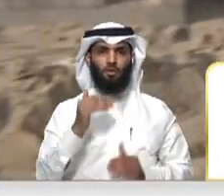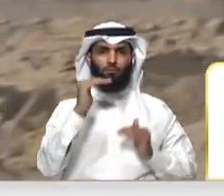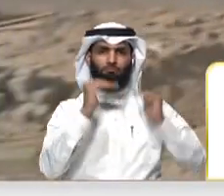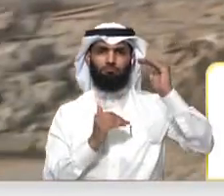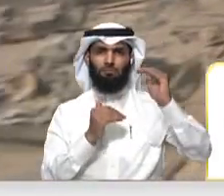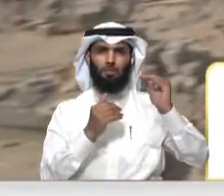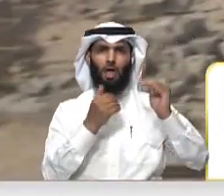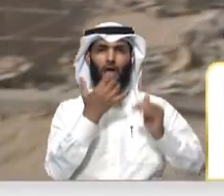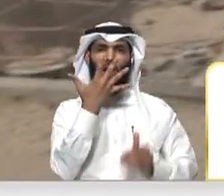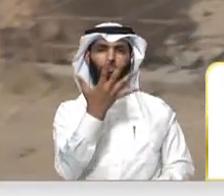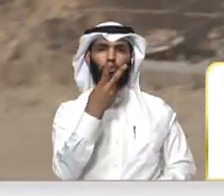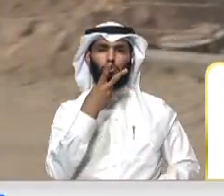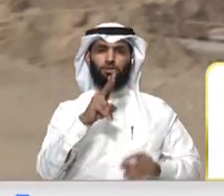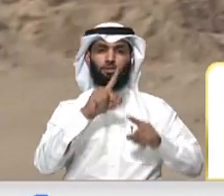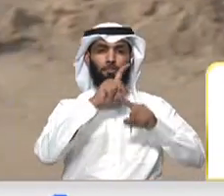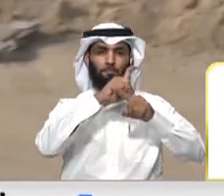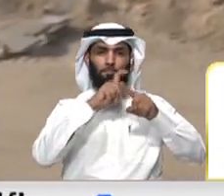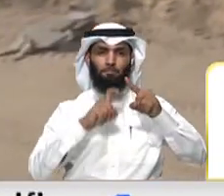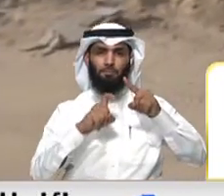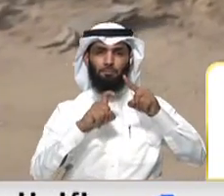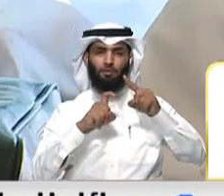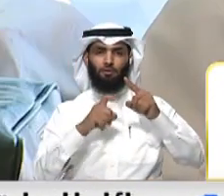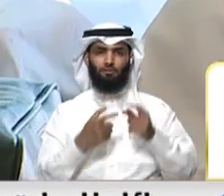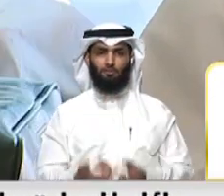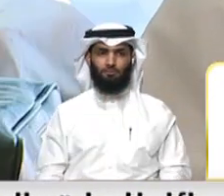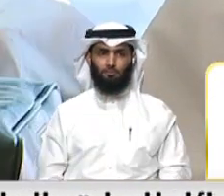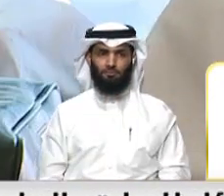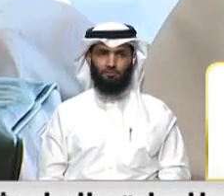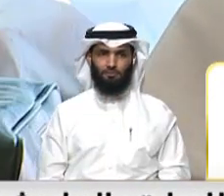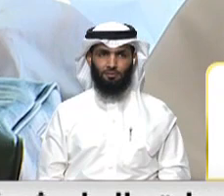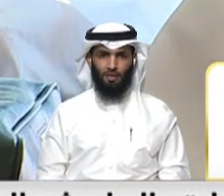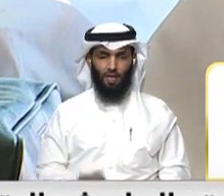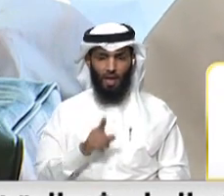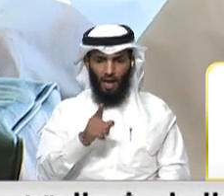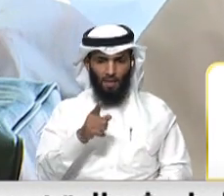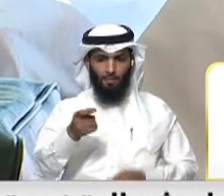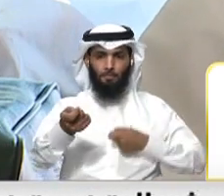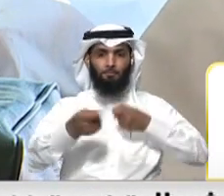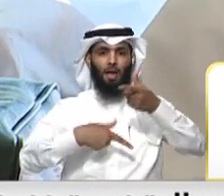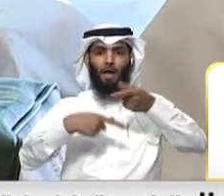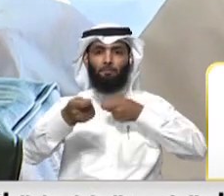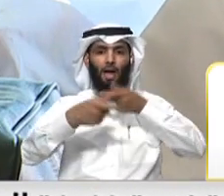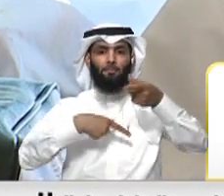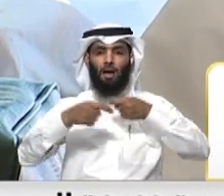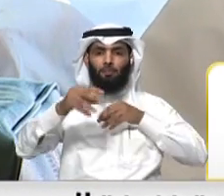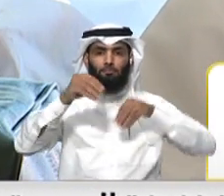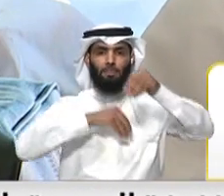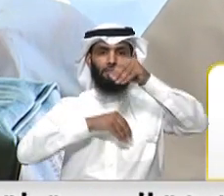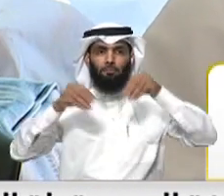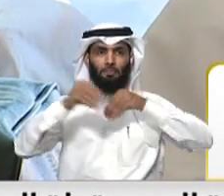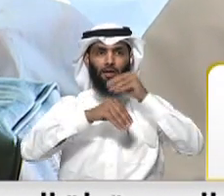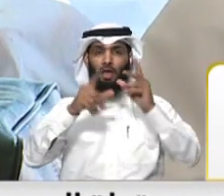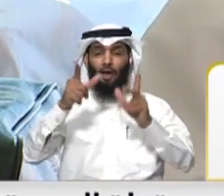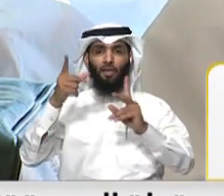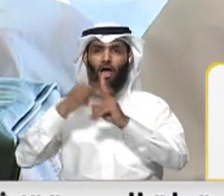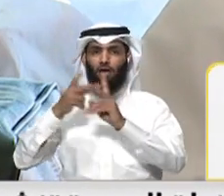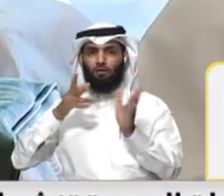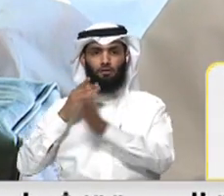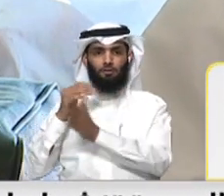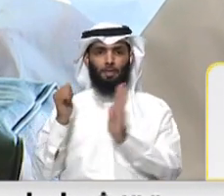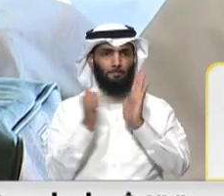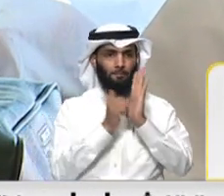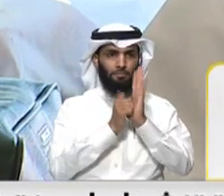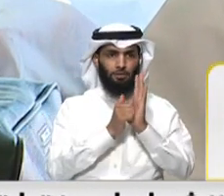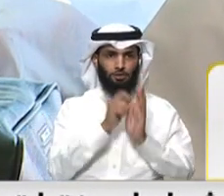225% هذه المفاجاه في القيمه التداوليه في العقار التجاري السكني 113 مليون